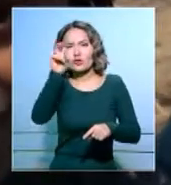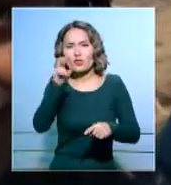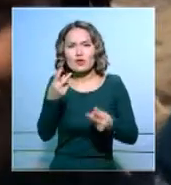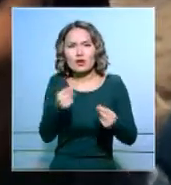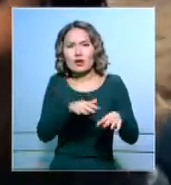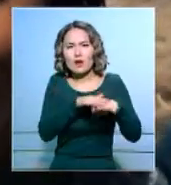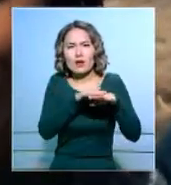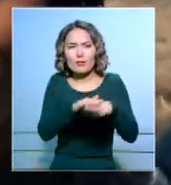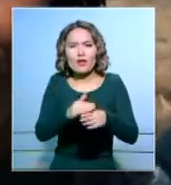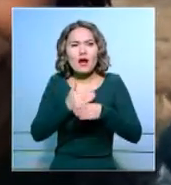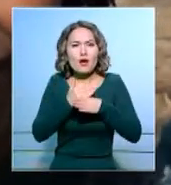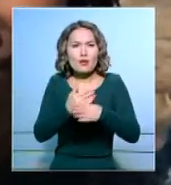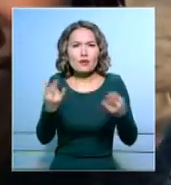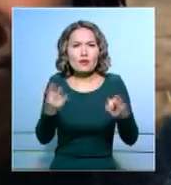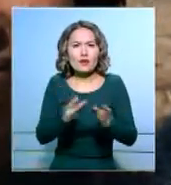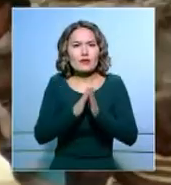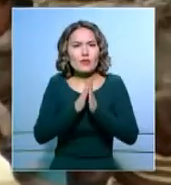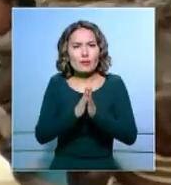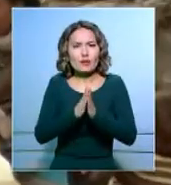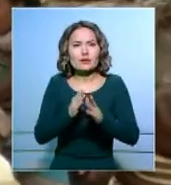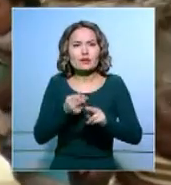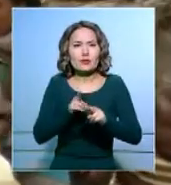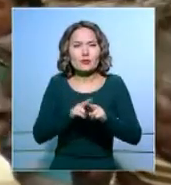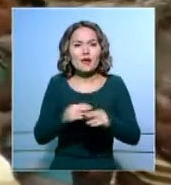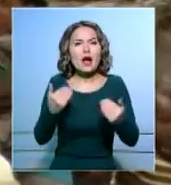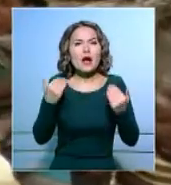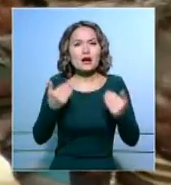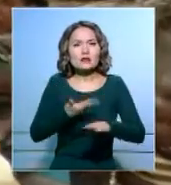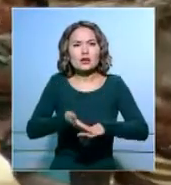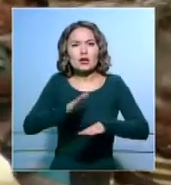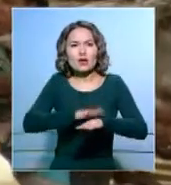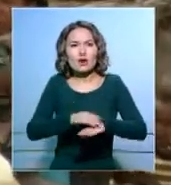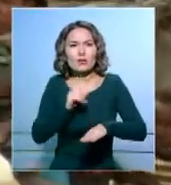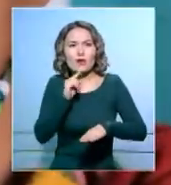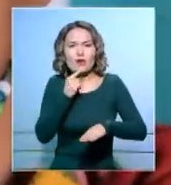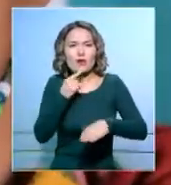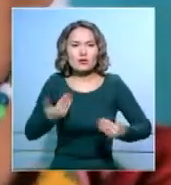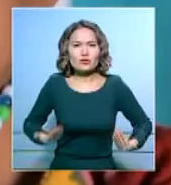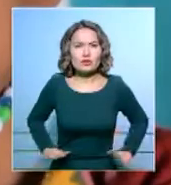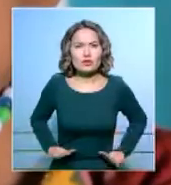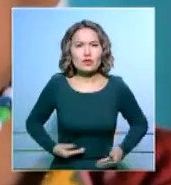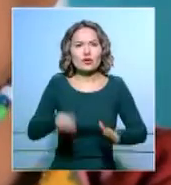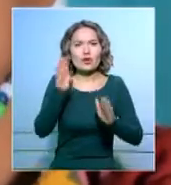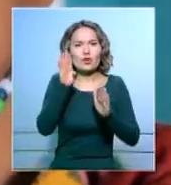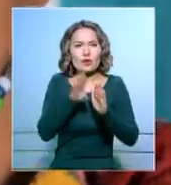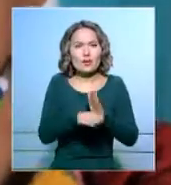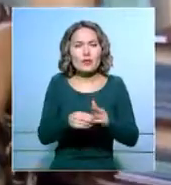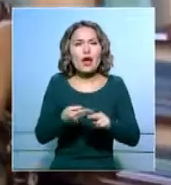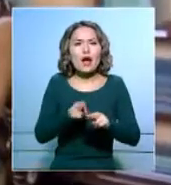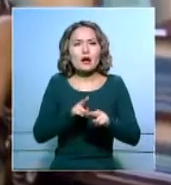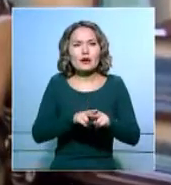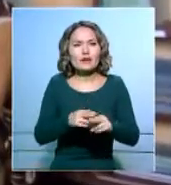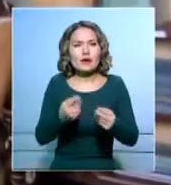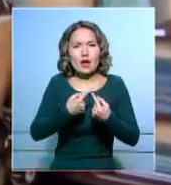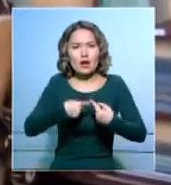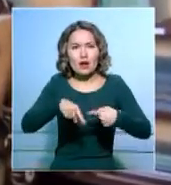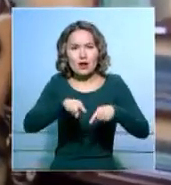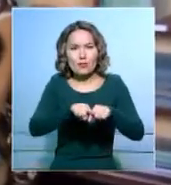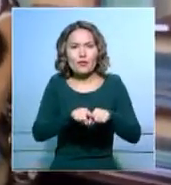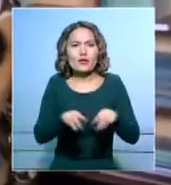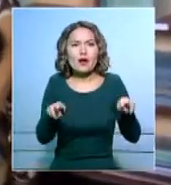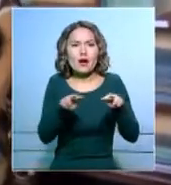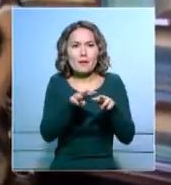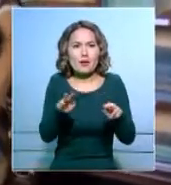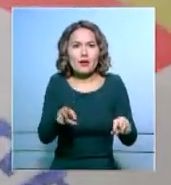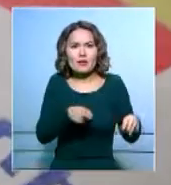соманың 30% шет мемлекеттер көмек ретінде берген. Ел басына түскен қиын жағдайды көзімен көріп, жағдайды бағамдау үшін Эфиопияға Біріккен ұлттар